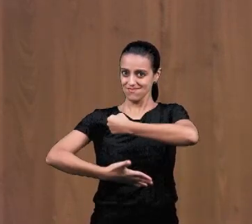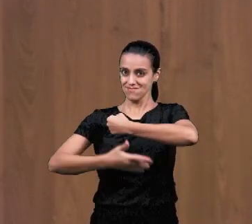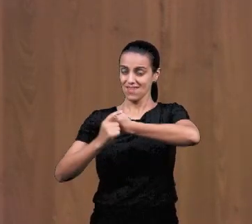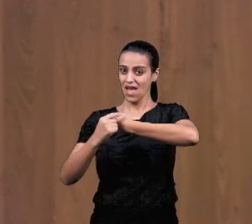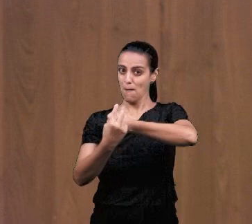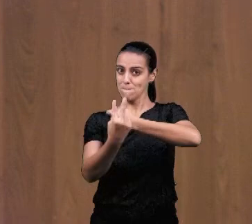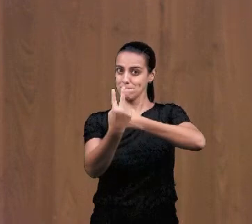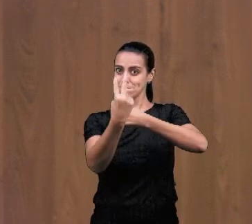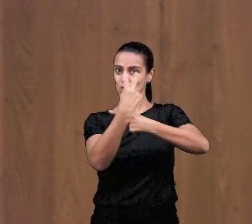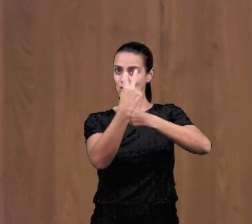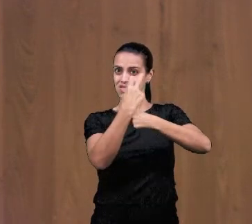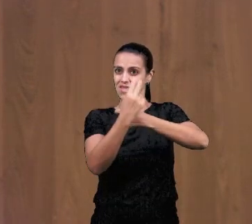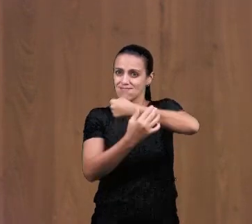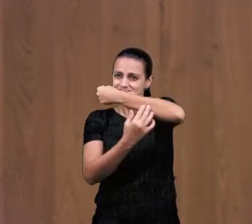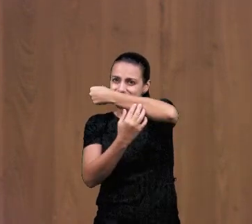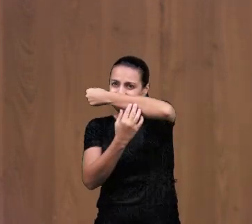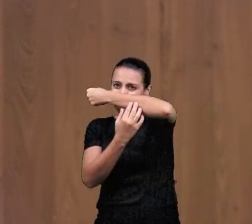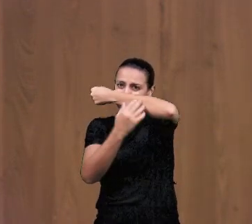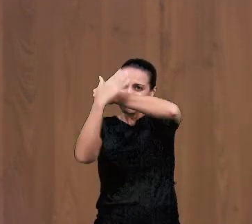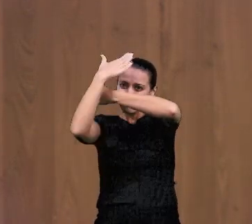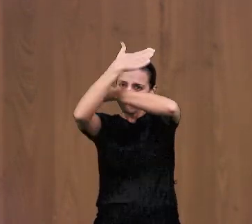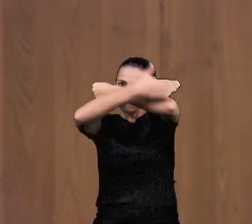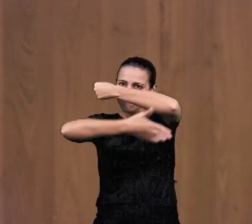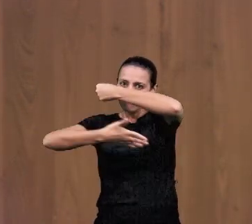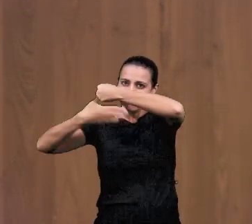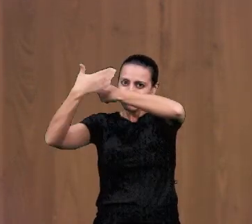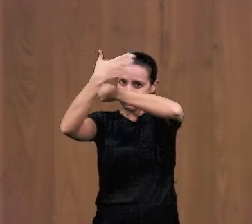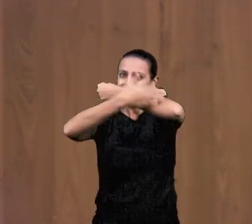de protection. Ils utilisaient